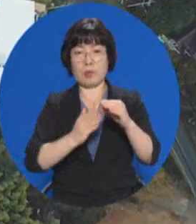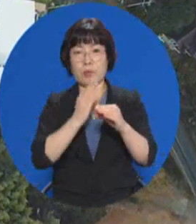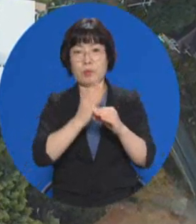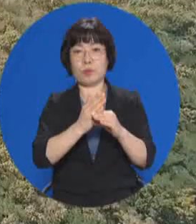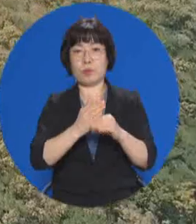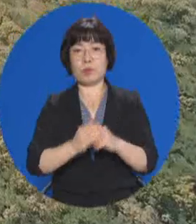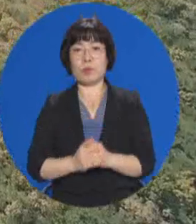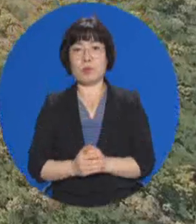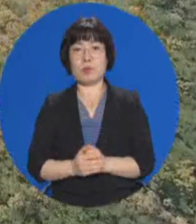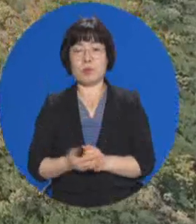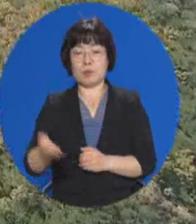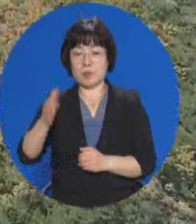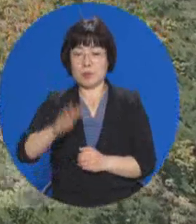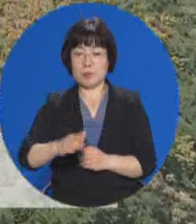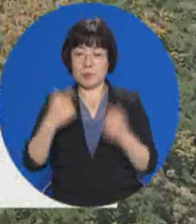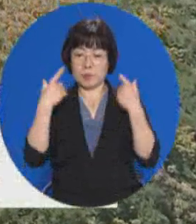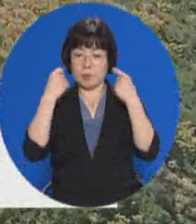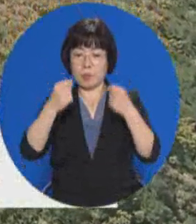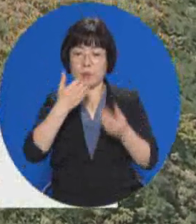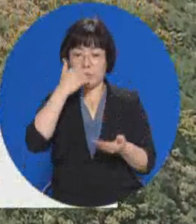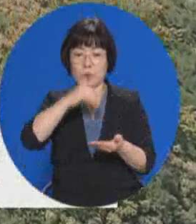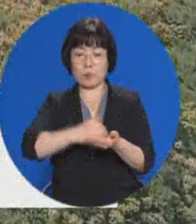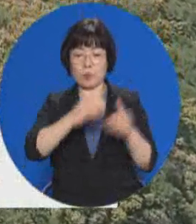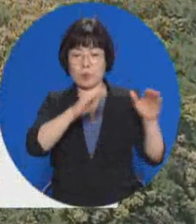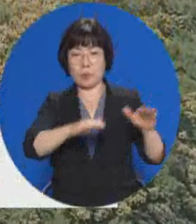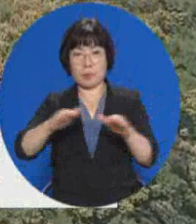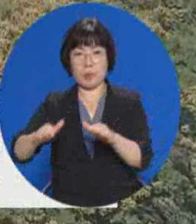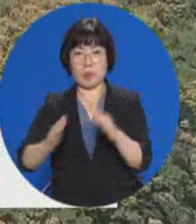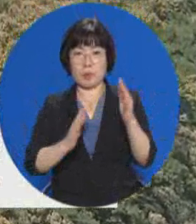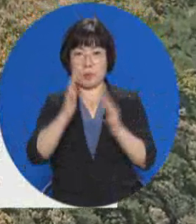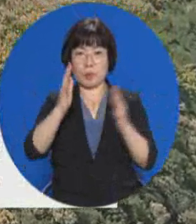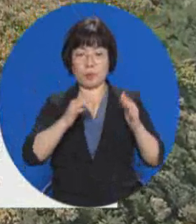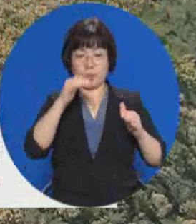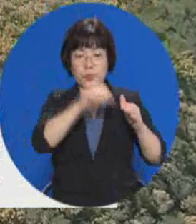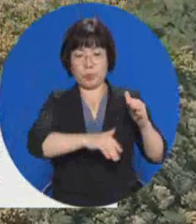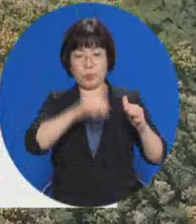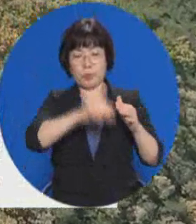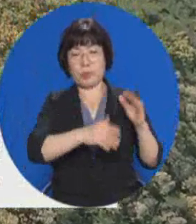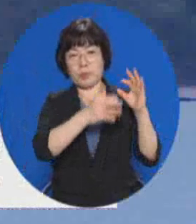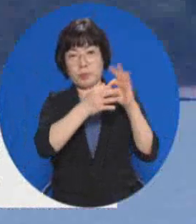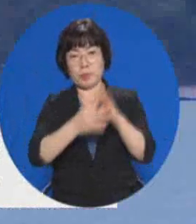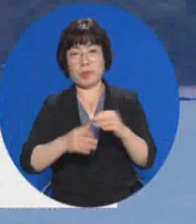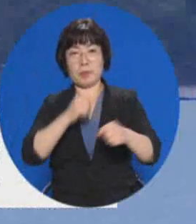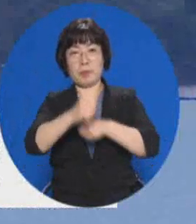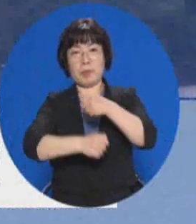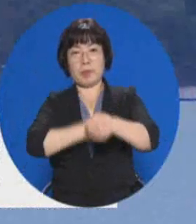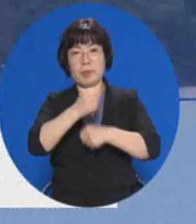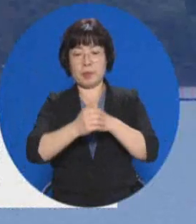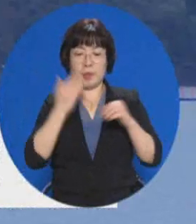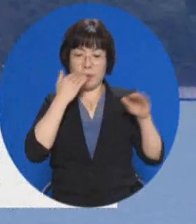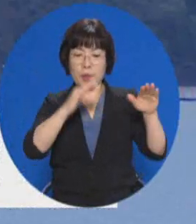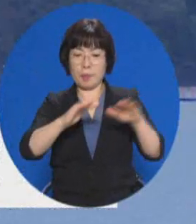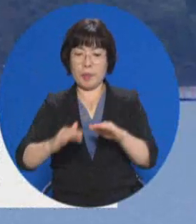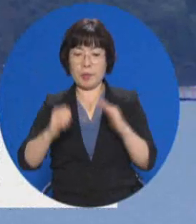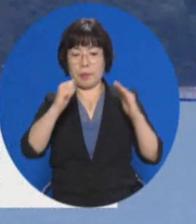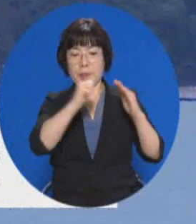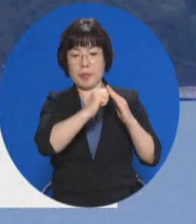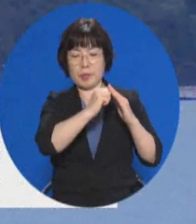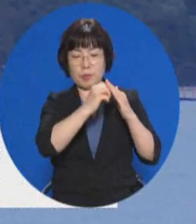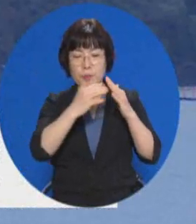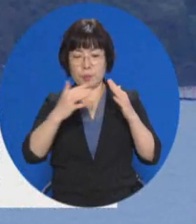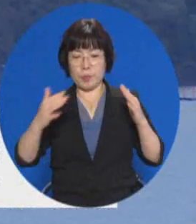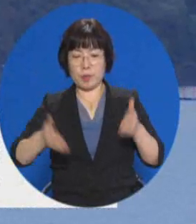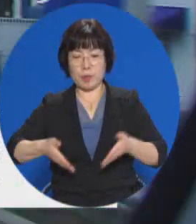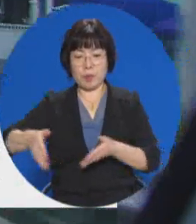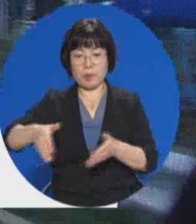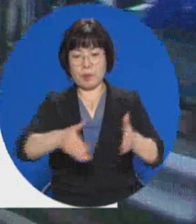말합니다. 그런데도 여전히 돌산 지역 해안 일대의 숲은 무자비하게 훼손되고 있고 해안가마다 펜션들이 늘어서면서